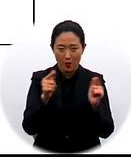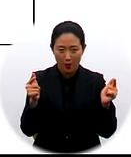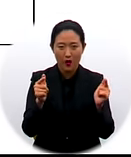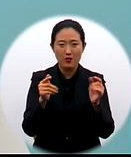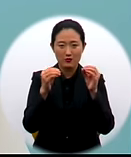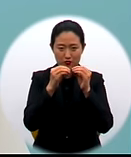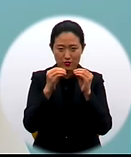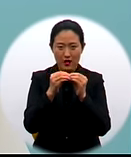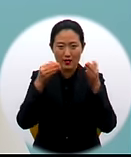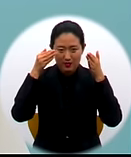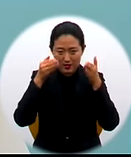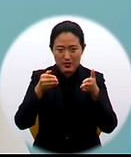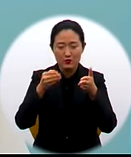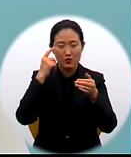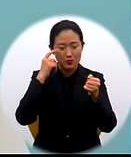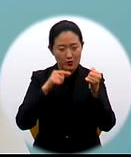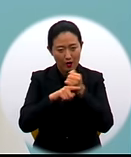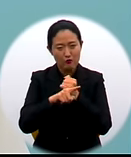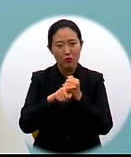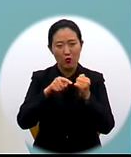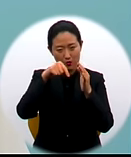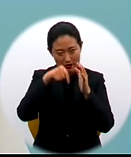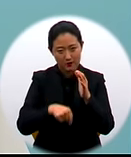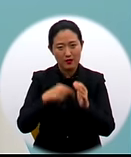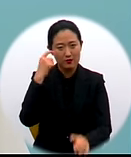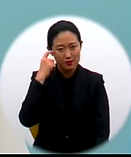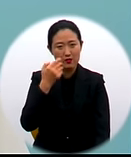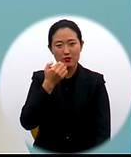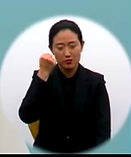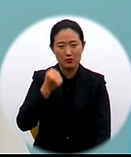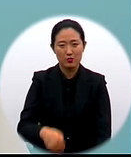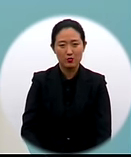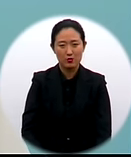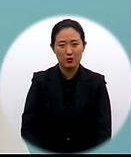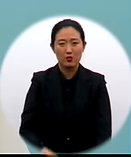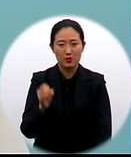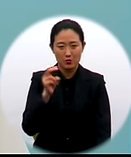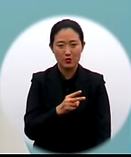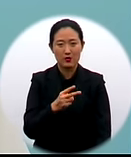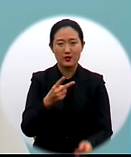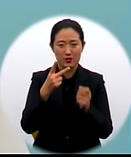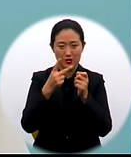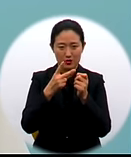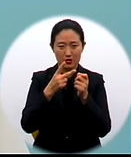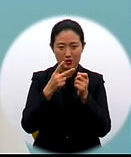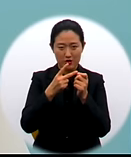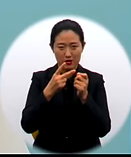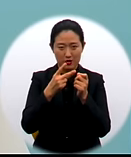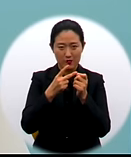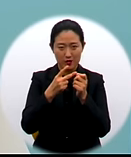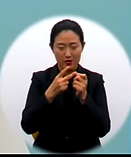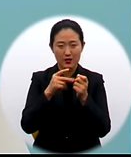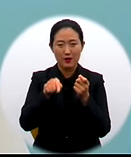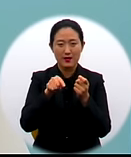굉장히 문해력과 실행력, 탐구력, 집중력 같은 것들을 느끼실 수 있을 거죠. 그리고 이제 제가 가지고 있는 큰아이 파란 파일, 2번